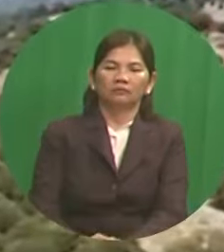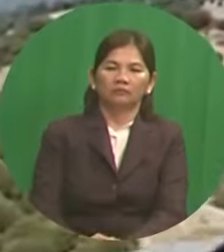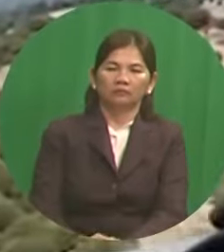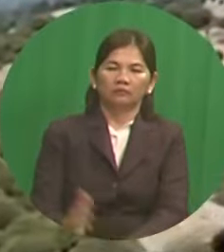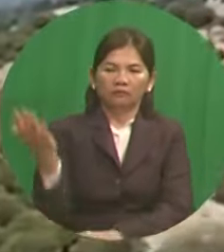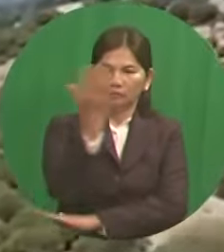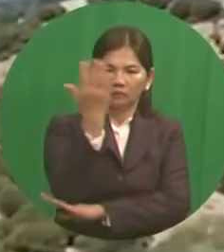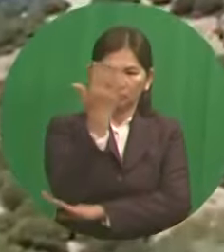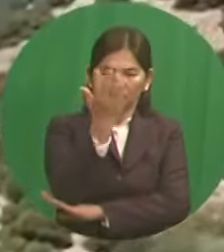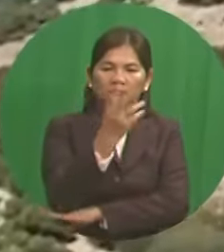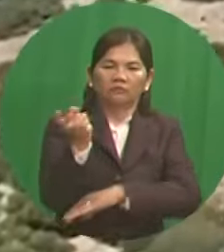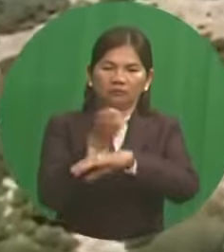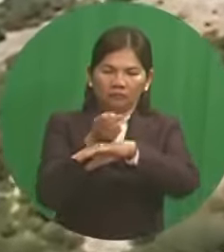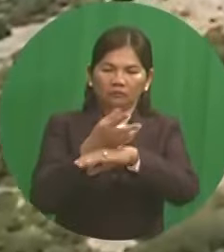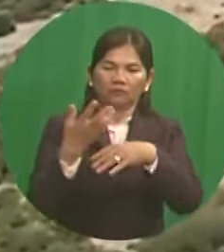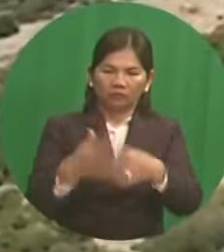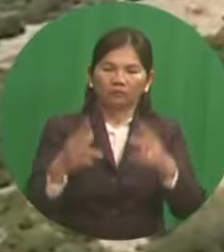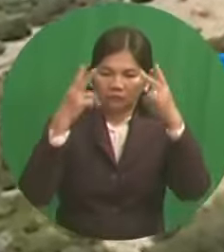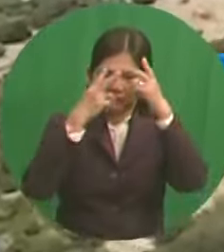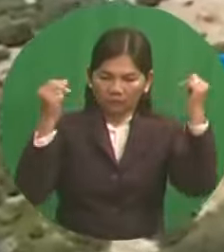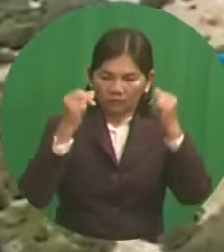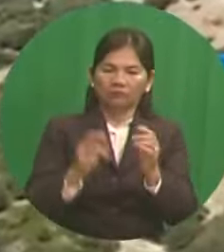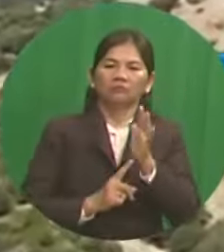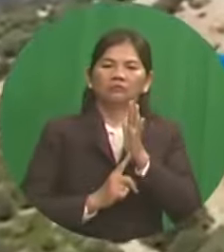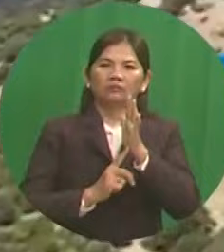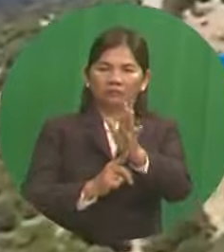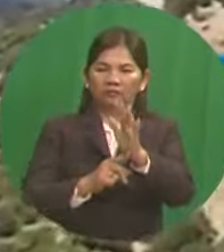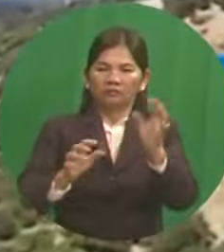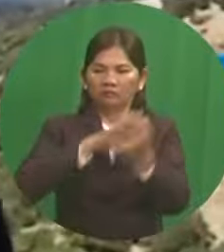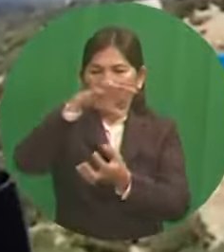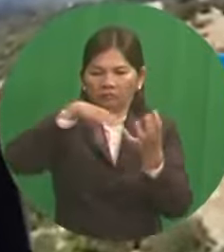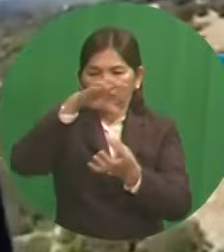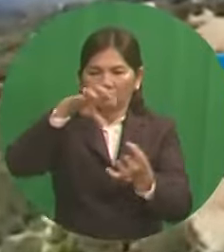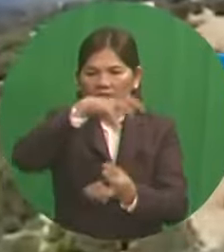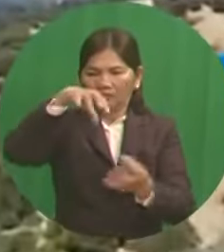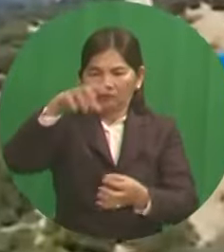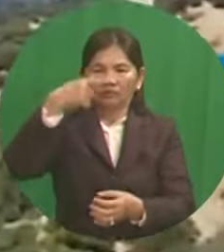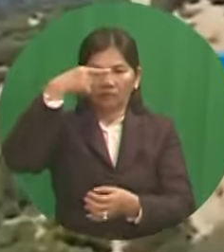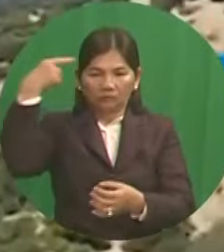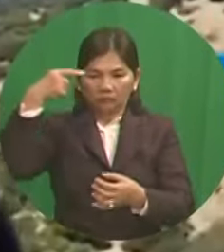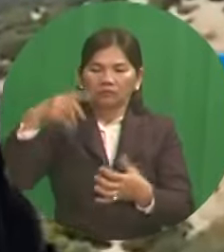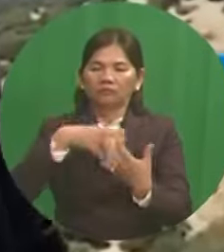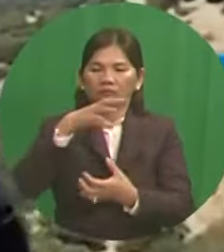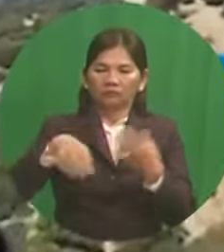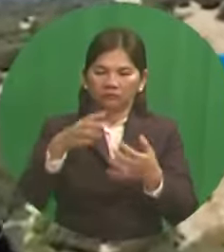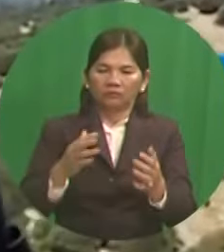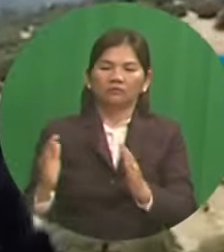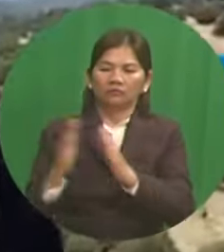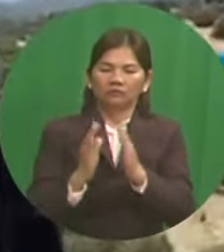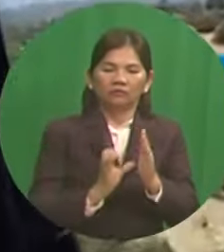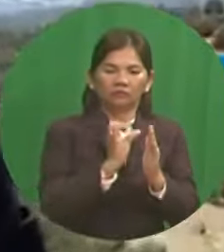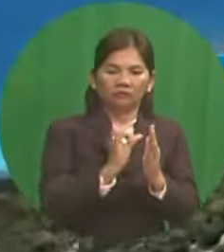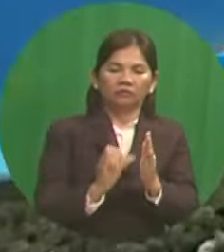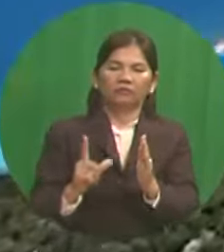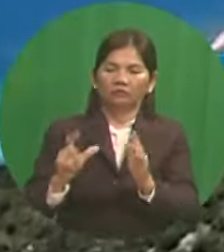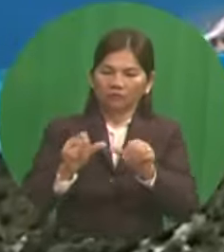រូបភាពវីដេអូដែលចេញផ្សាយដោយក្រមមន្ត្រីបានបង្ហាញពីផ្សែងខ្មៅខ្មួខ្មាញ់ឡើងលើអាកាសនៅក្នុងស្រុកមីឡាស